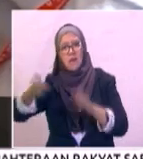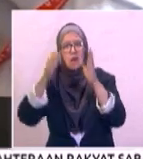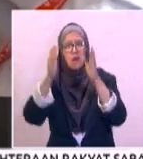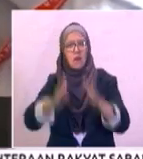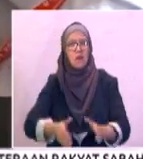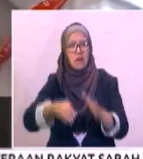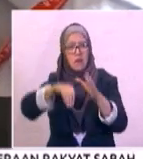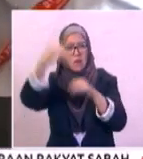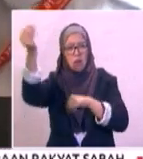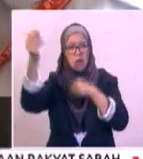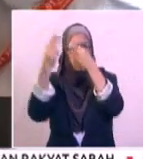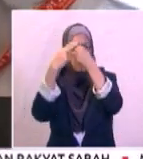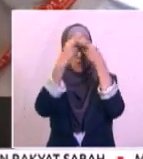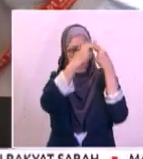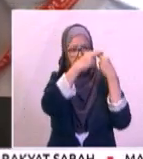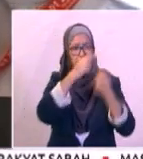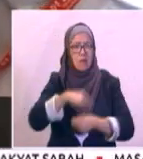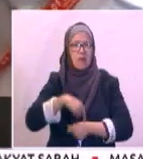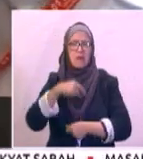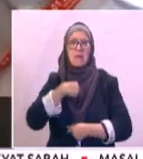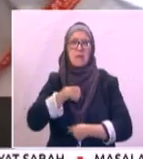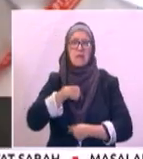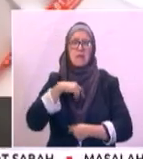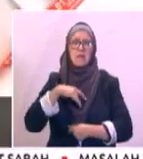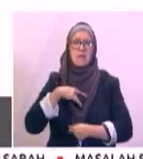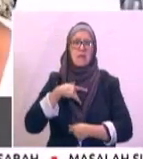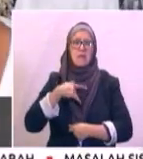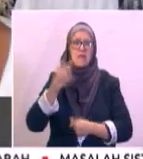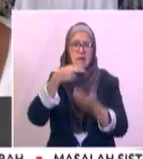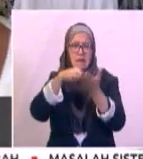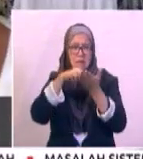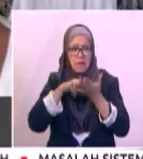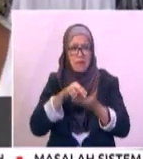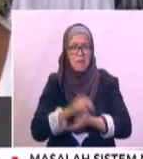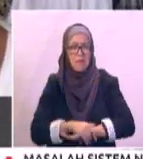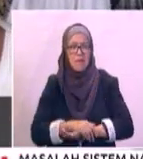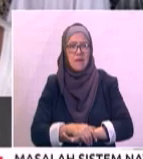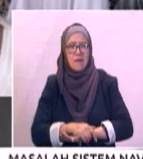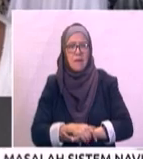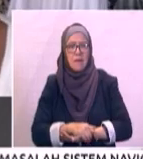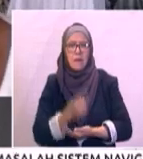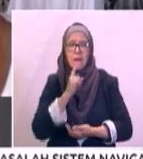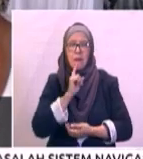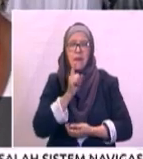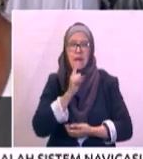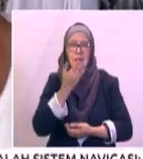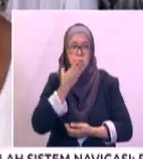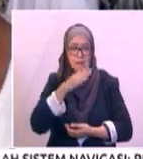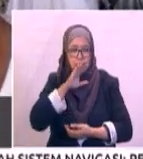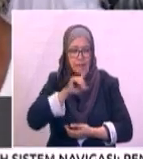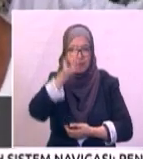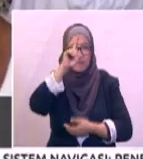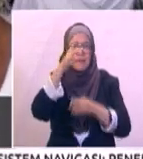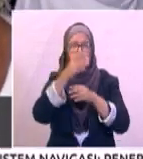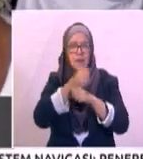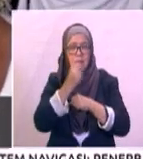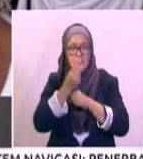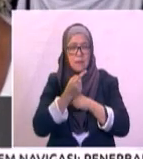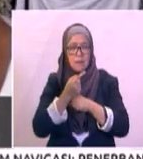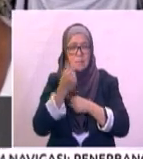semua. Ui, saya ni rezeki. Alhamdulillah dapat tengok makam Nabi, lepas tu